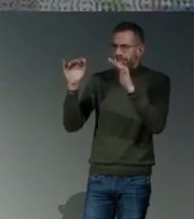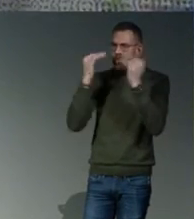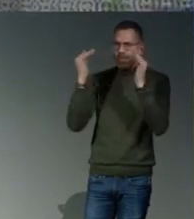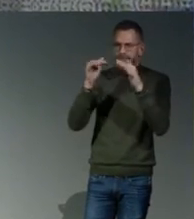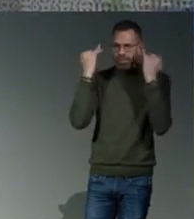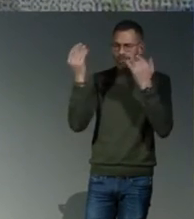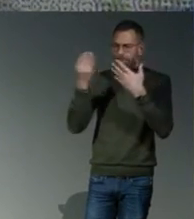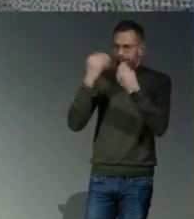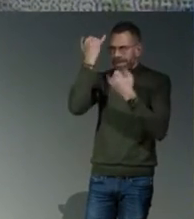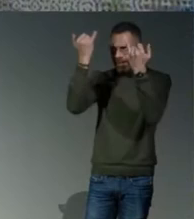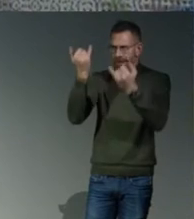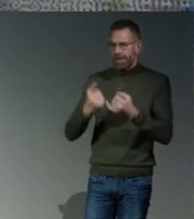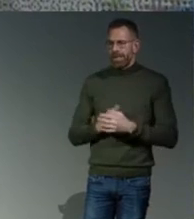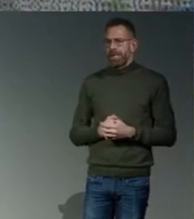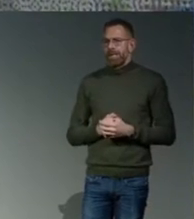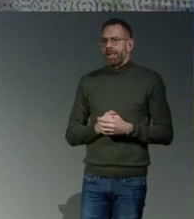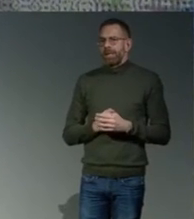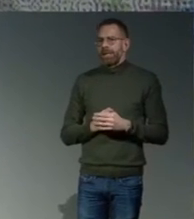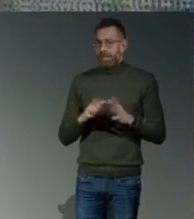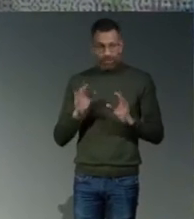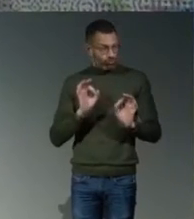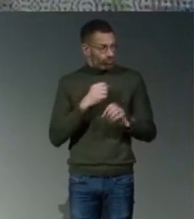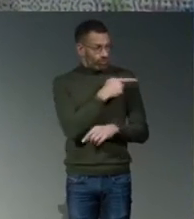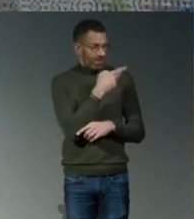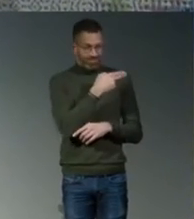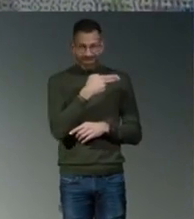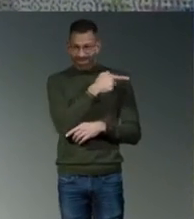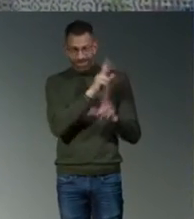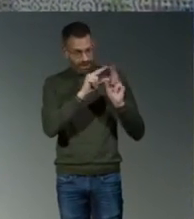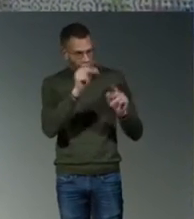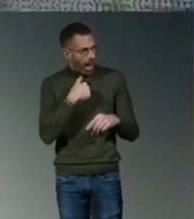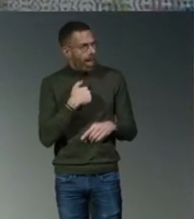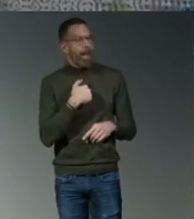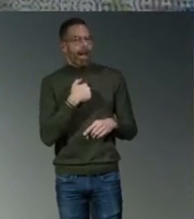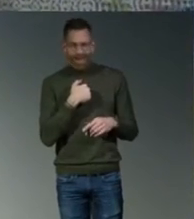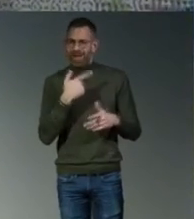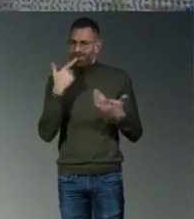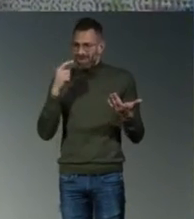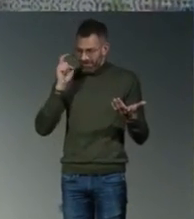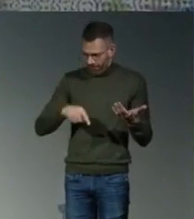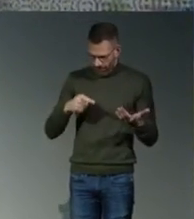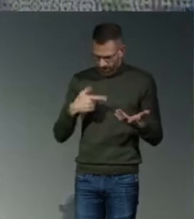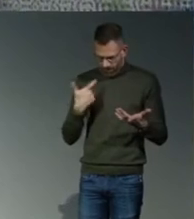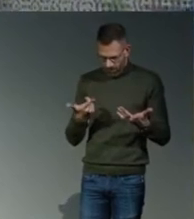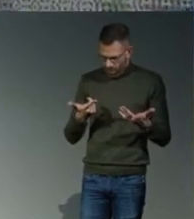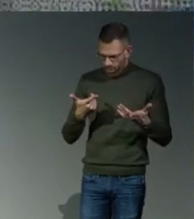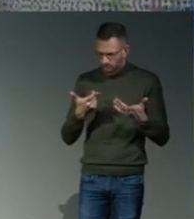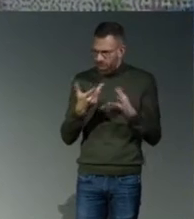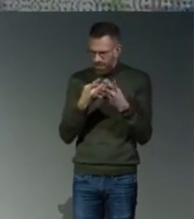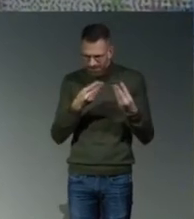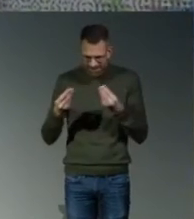rencontrés. Mais j'aime beaucoup ce qui vient d'être dit par Nathalie, c'est-à-dire l'idée qu'effectivement il faut rendre son humanité et sa